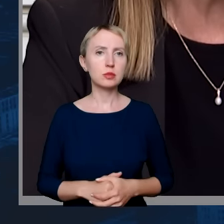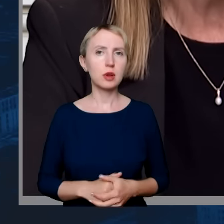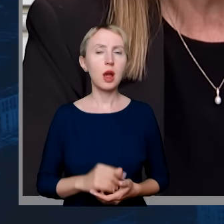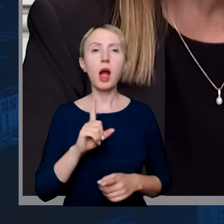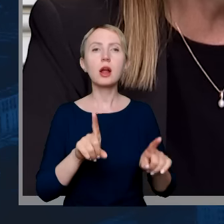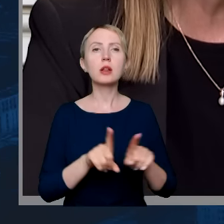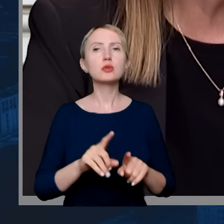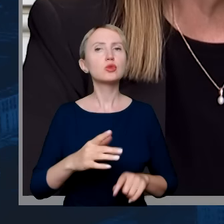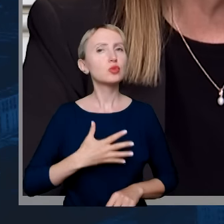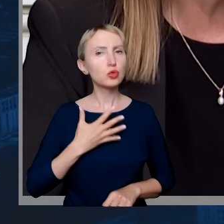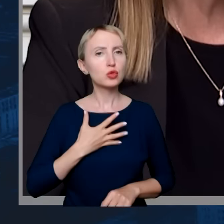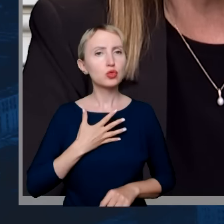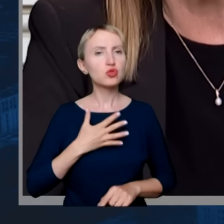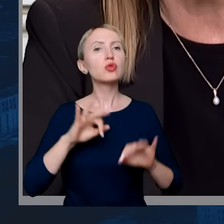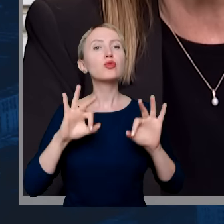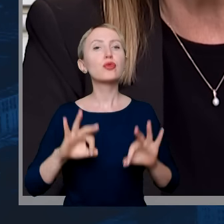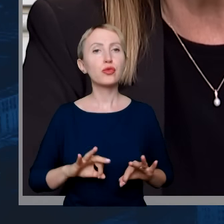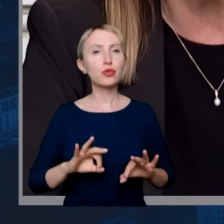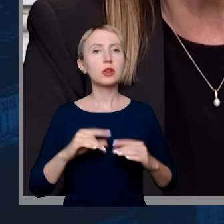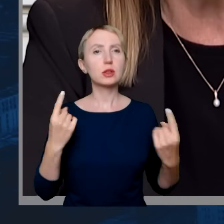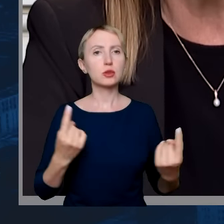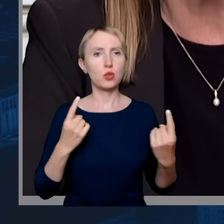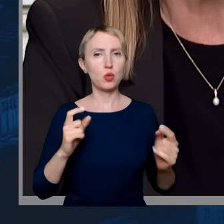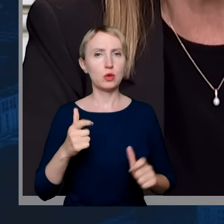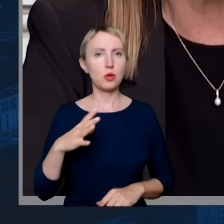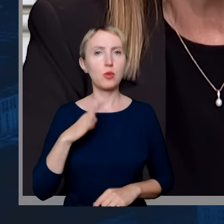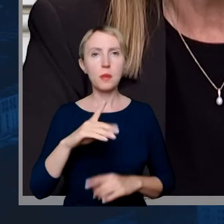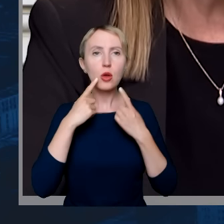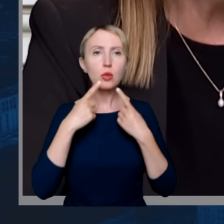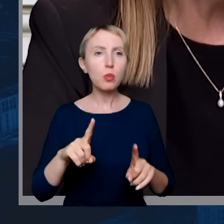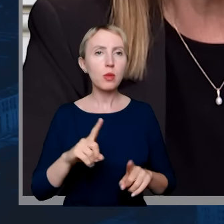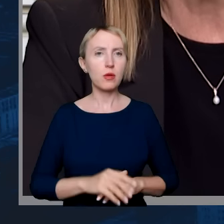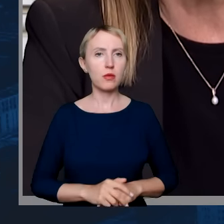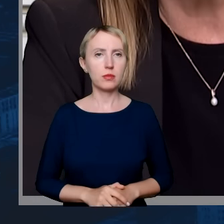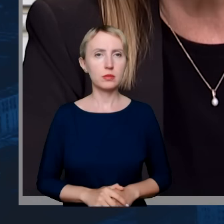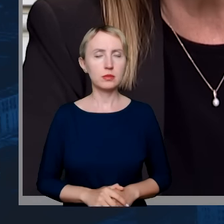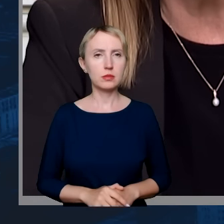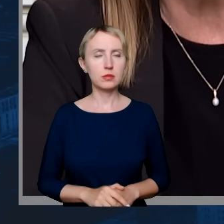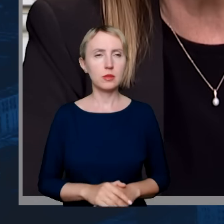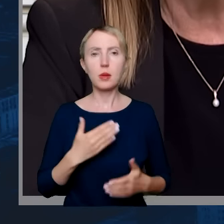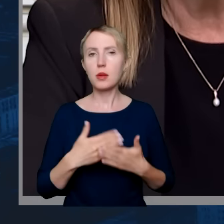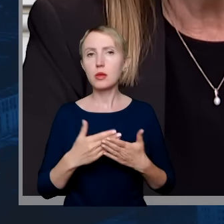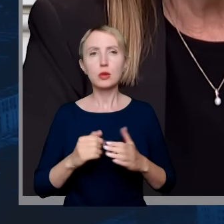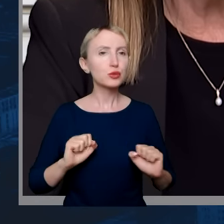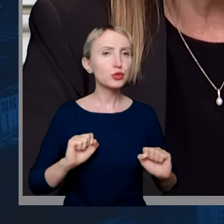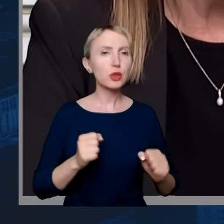poczuć się winne temu, co się stało, poprzez zaniedbania, poprzez działania, poprzez